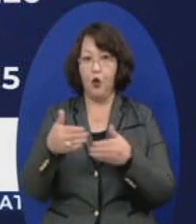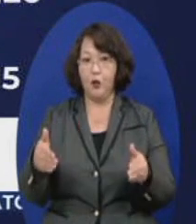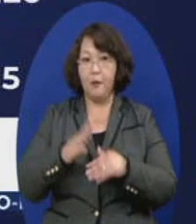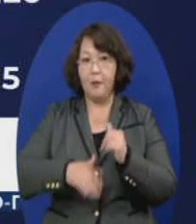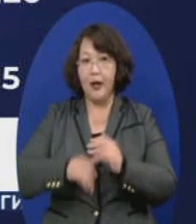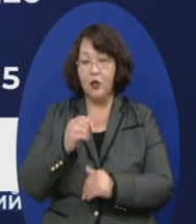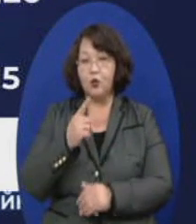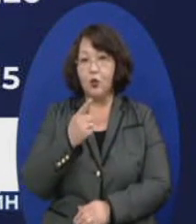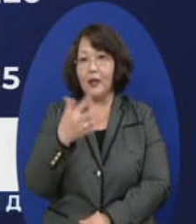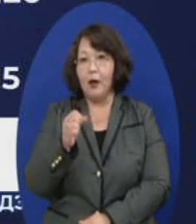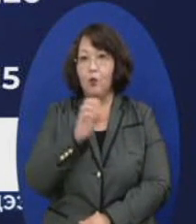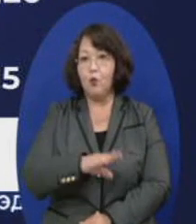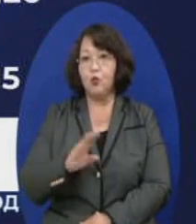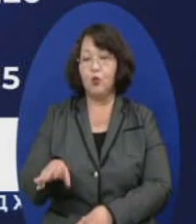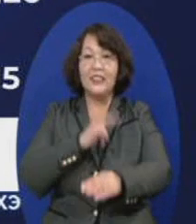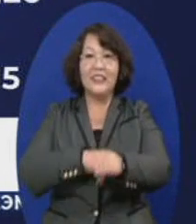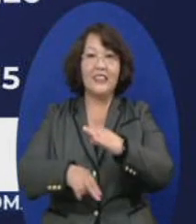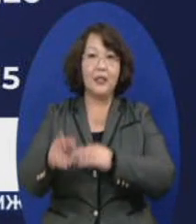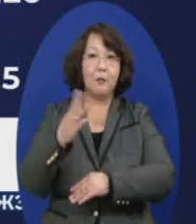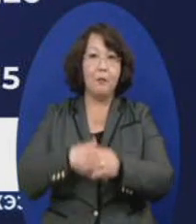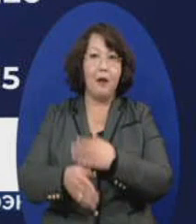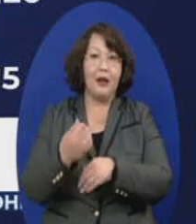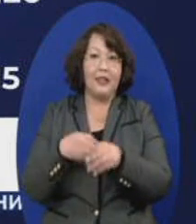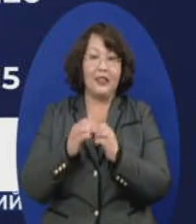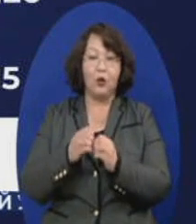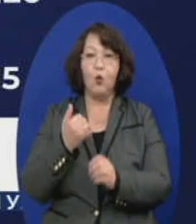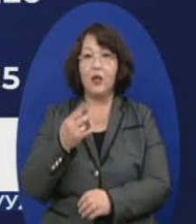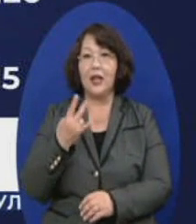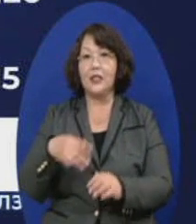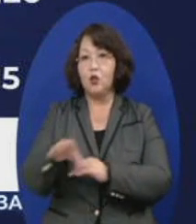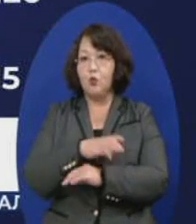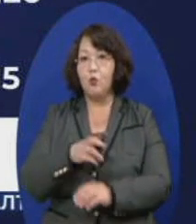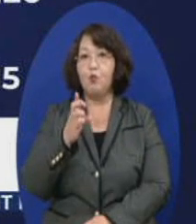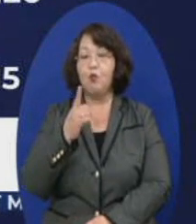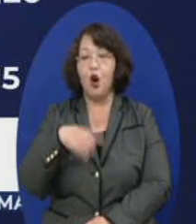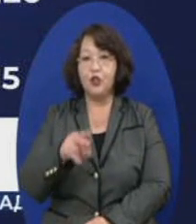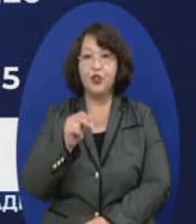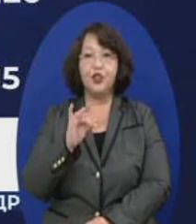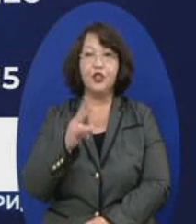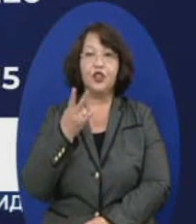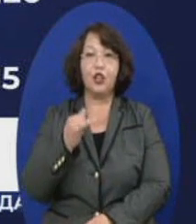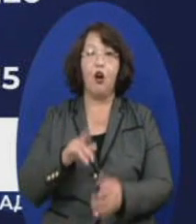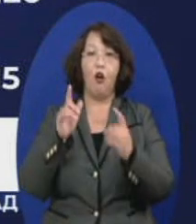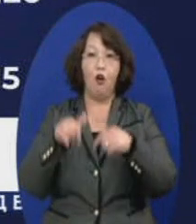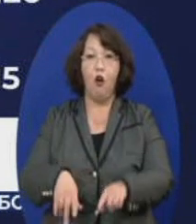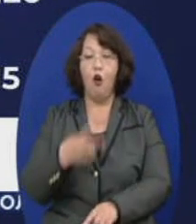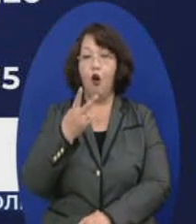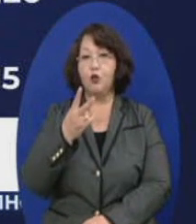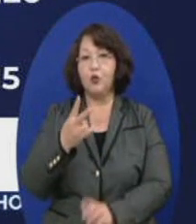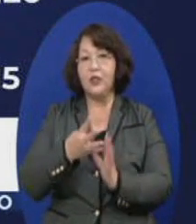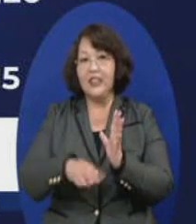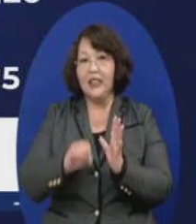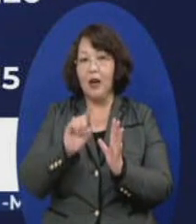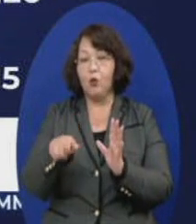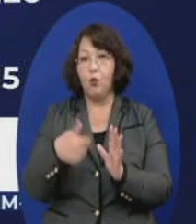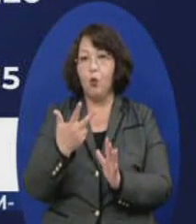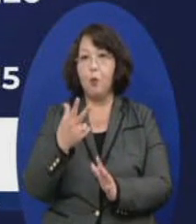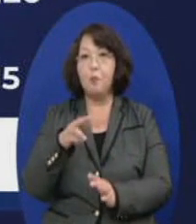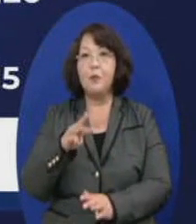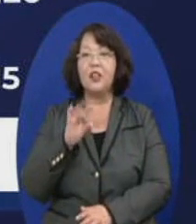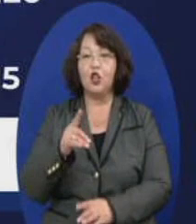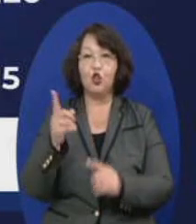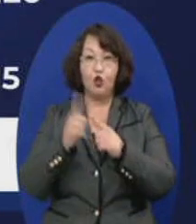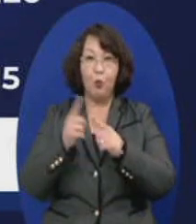барилга, 150 хүүхдийн цэцэрлэгийн барилга барих, Улиастай сумын богд чигстэй голын 290.3 м